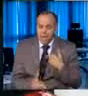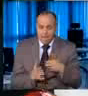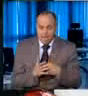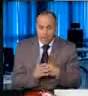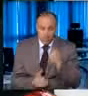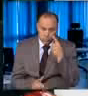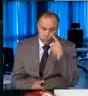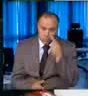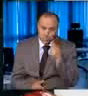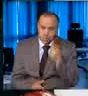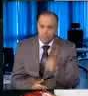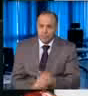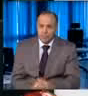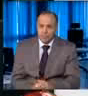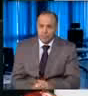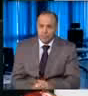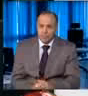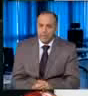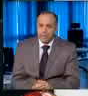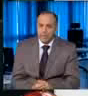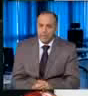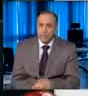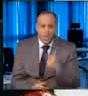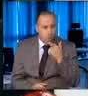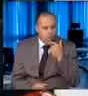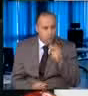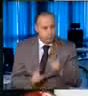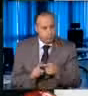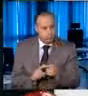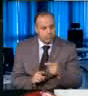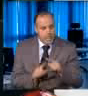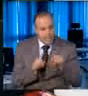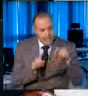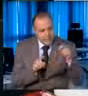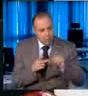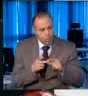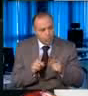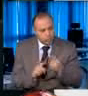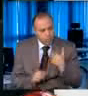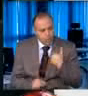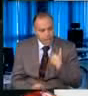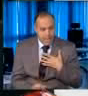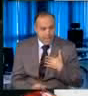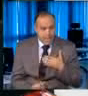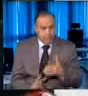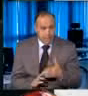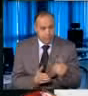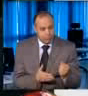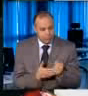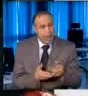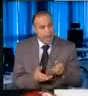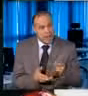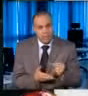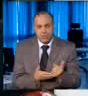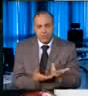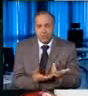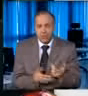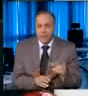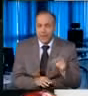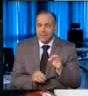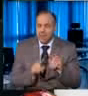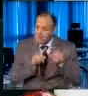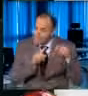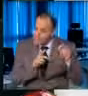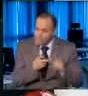أنه أغلب يعني الحاضرين أغلب المهتمين بالشأن السينمائي أنه يتمنوا أنها تدعم أكثر من ناحية اختيار